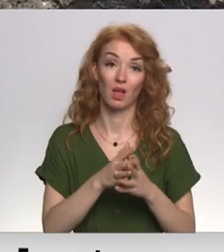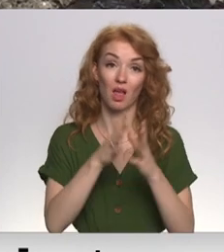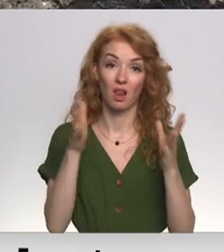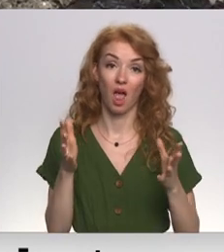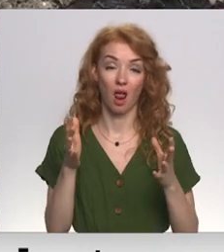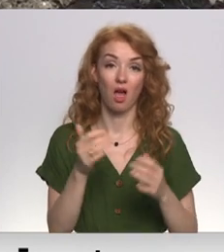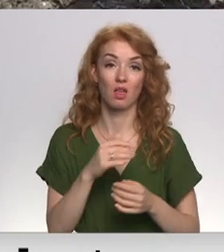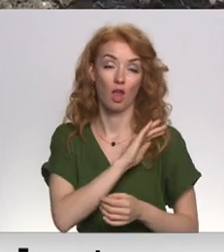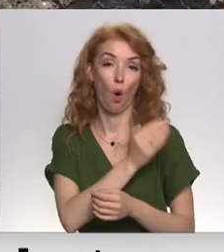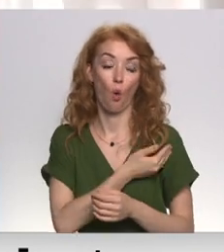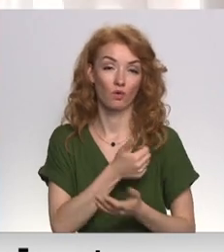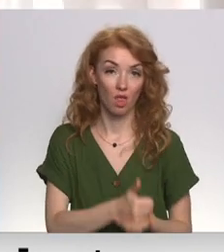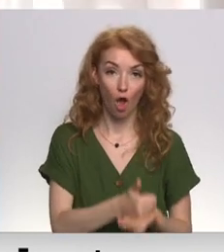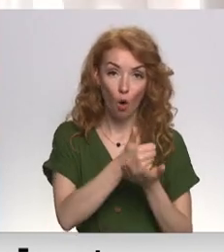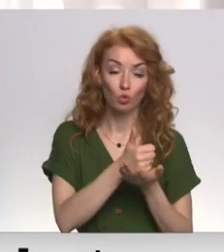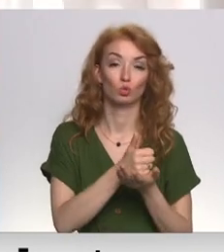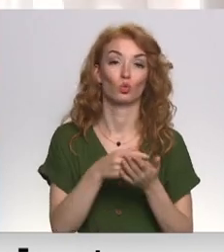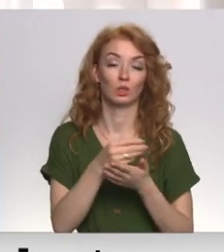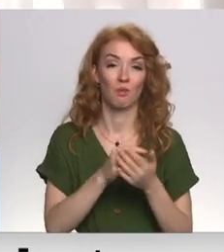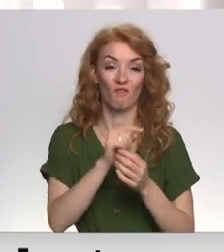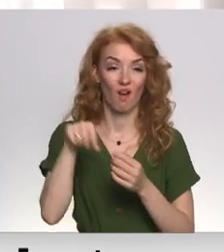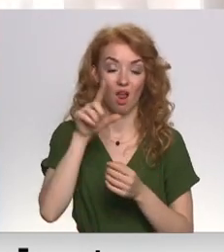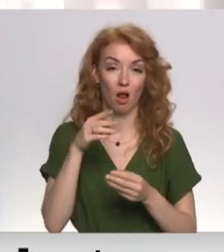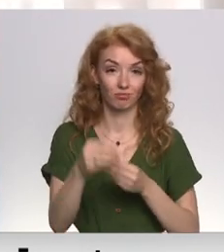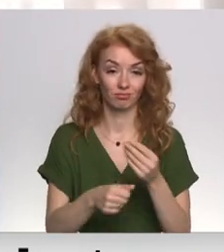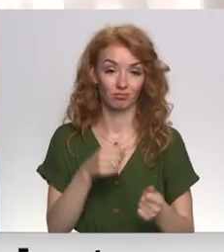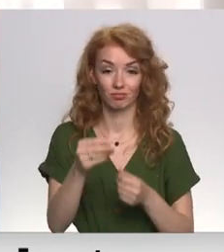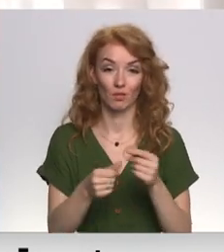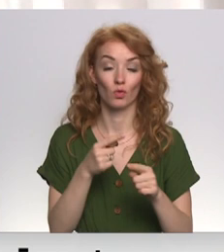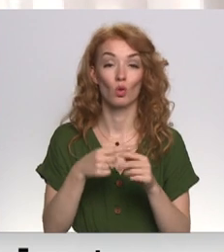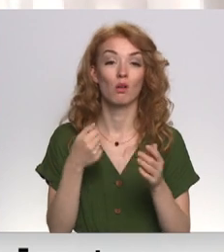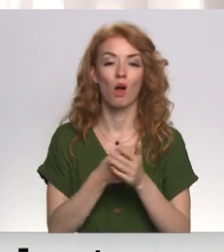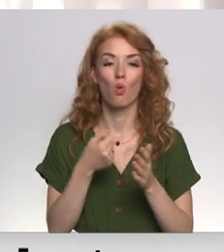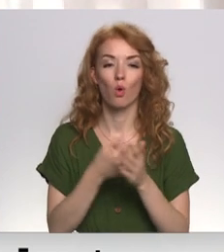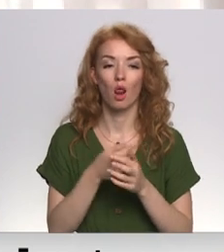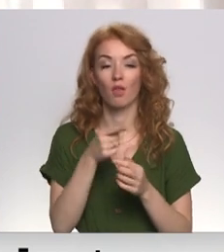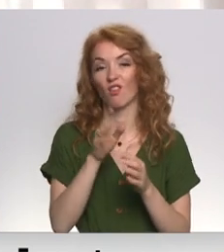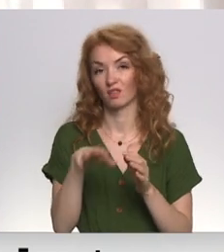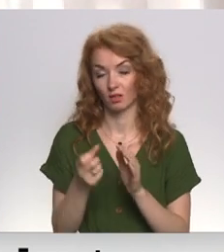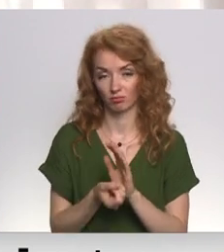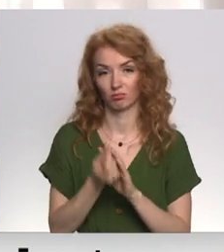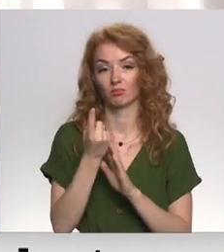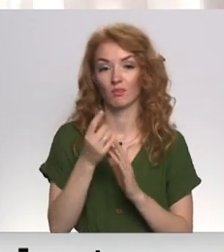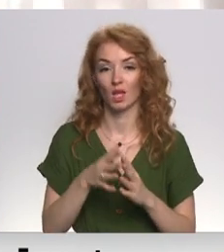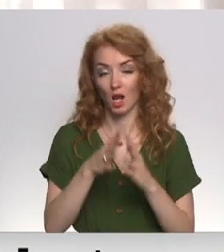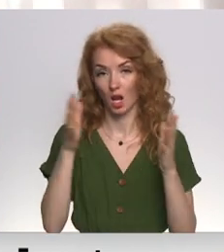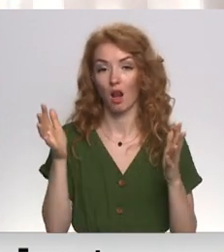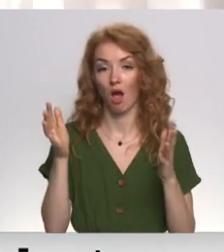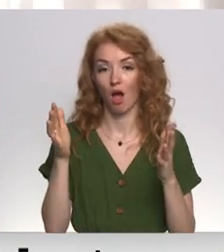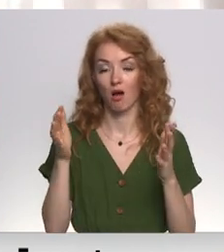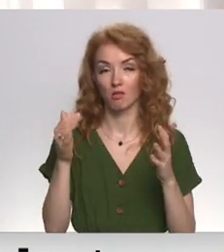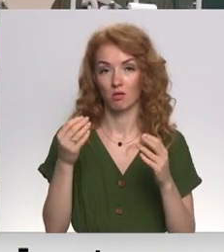jāuztur, lielas jaudas izmaksā dārgāk nekā tam vajadzētu izmaksāt, un gala beigās, diemžēl, tas varētu atspoguļoties uz lielākiem